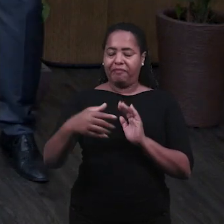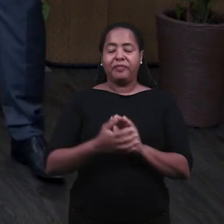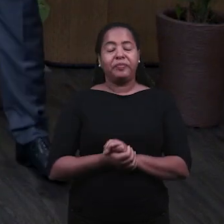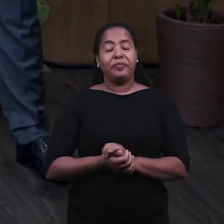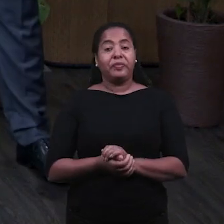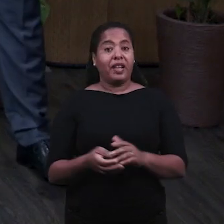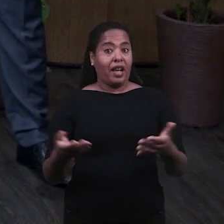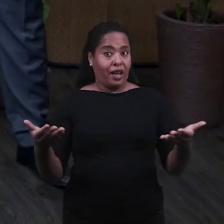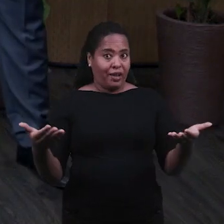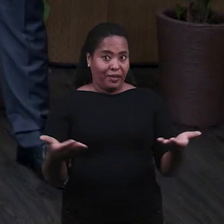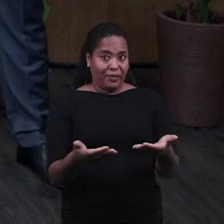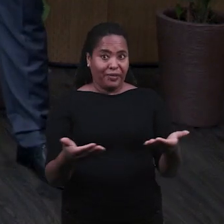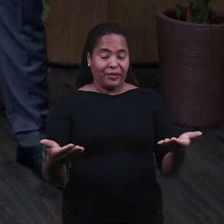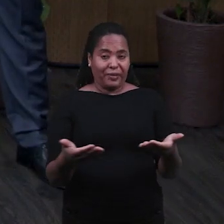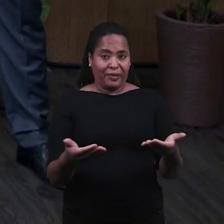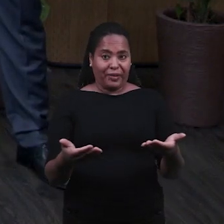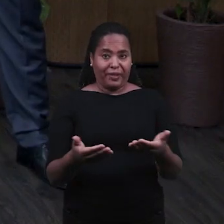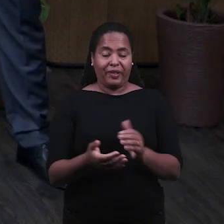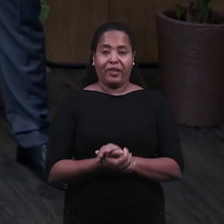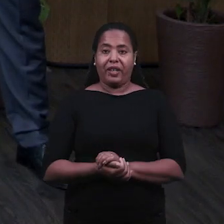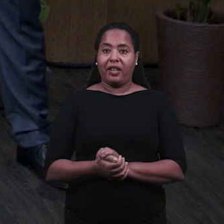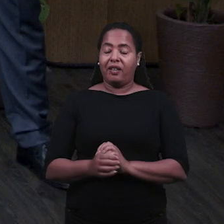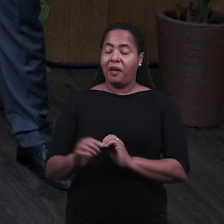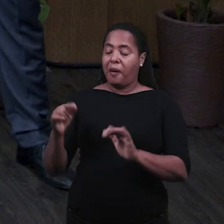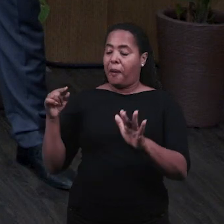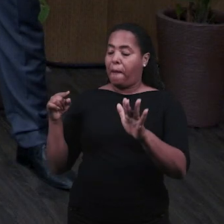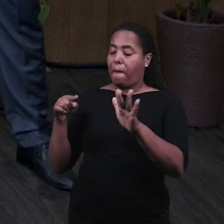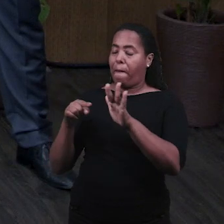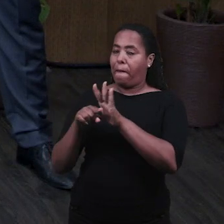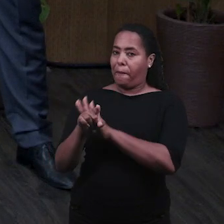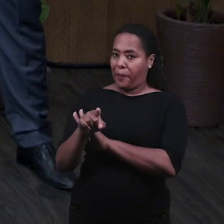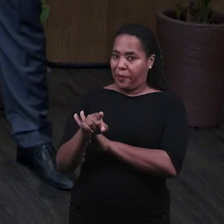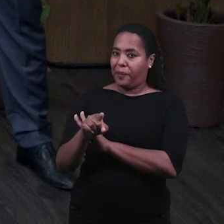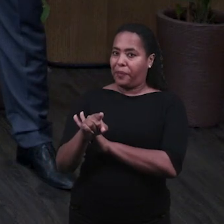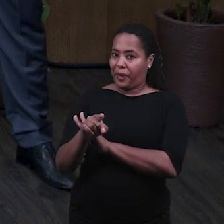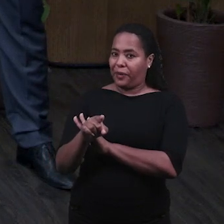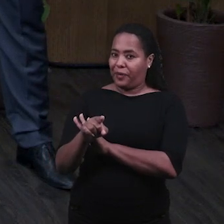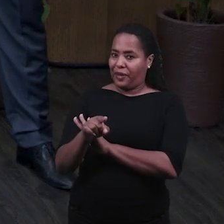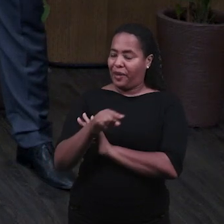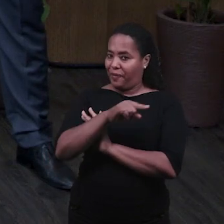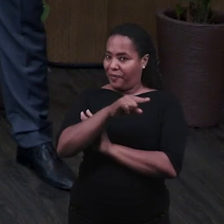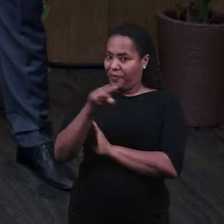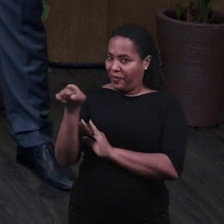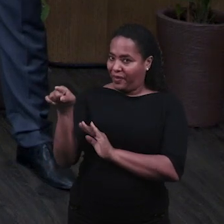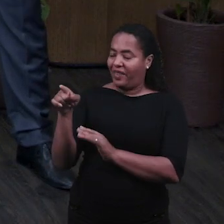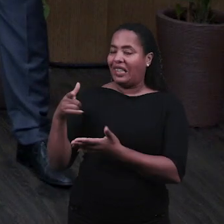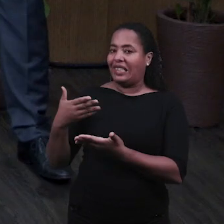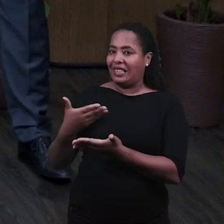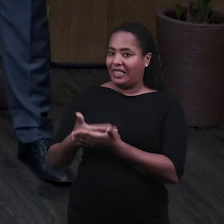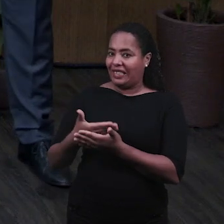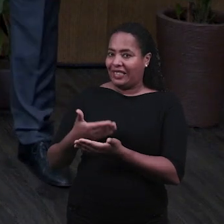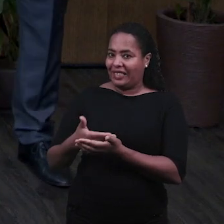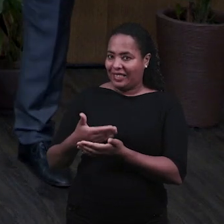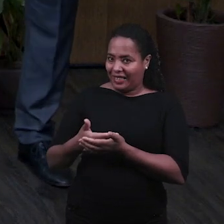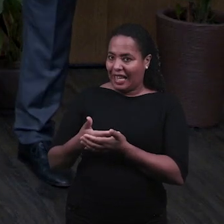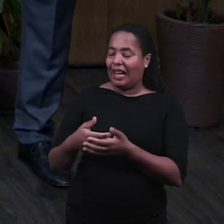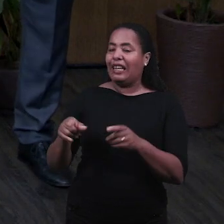laisser maintenant une question à être étudiée et